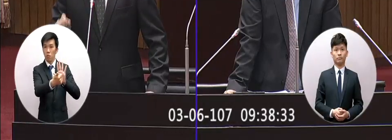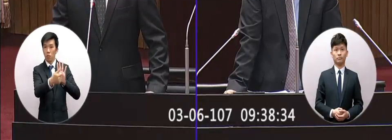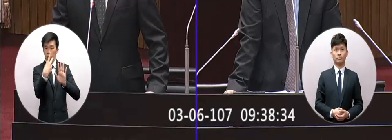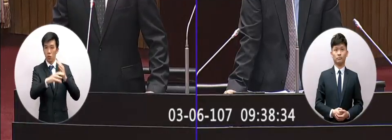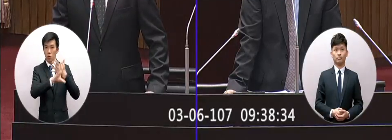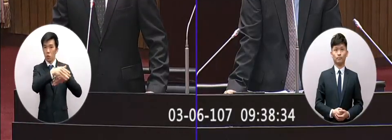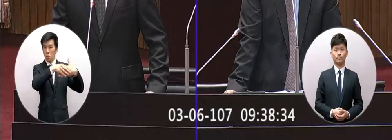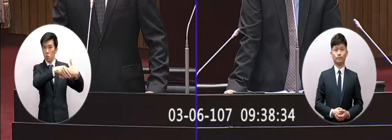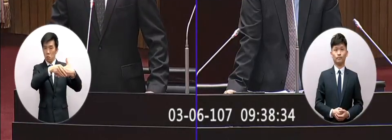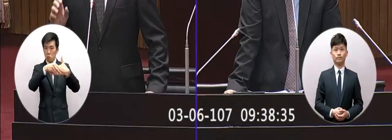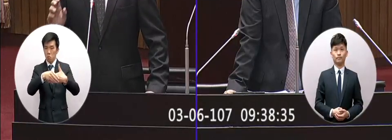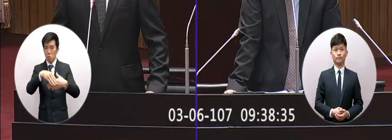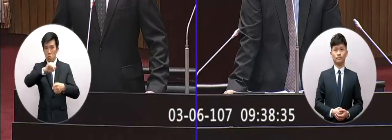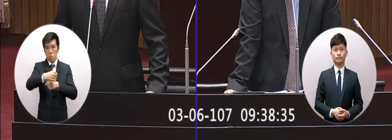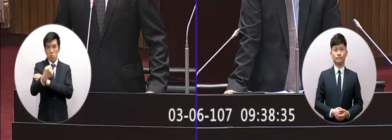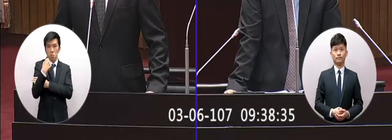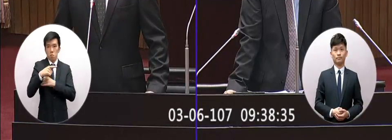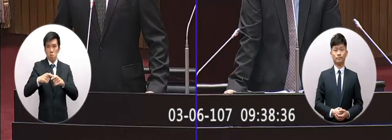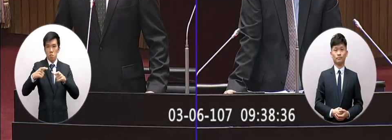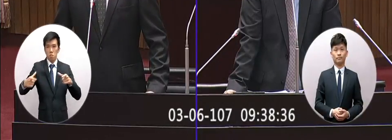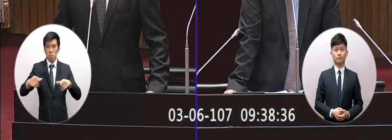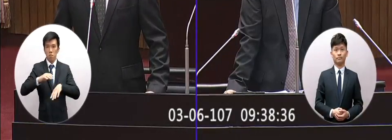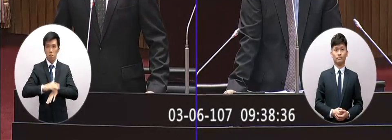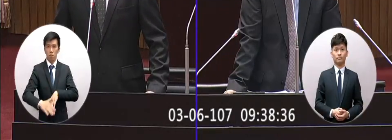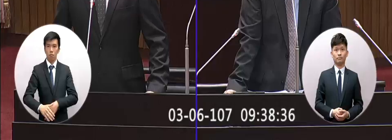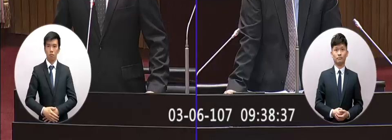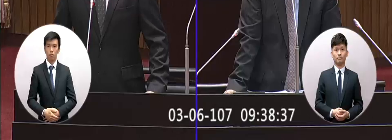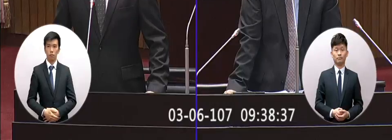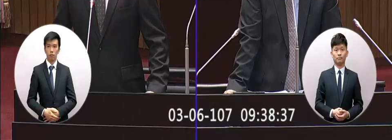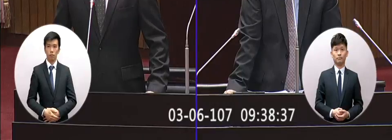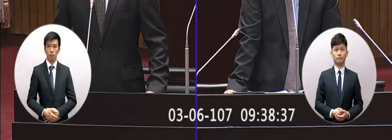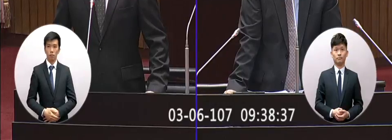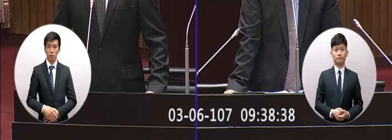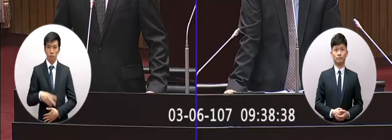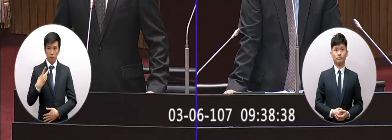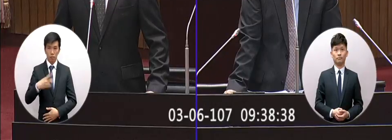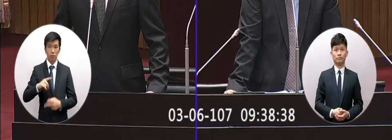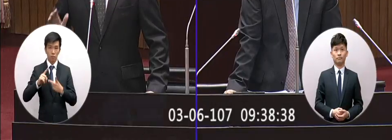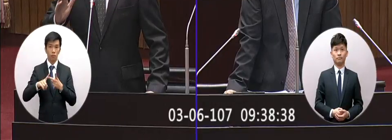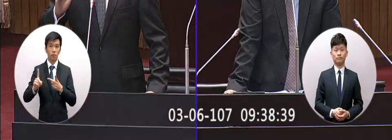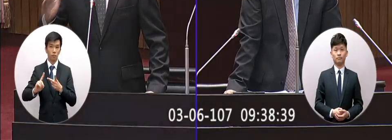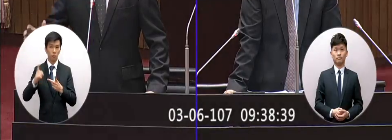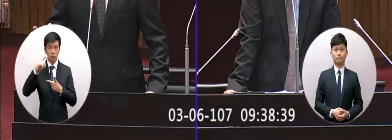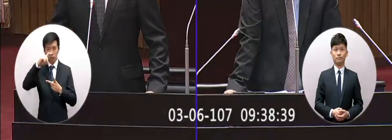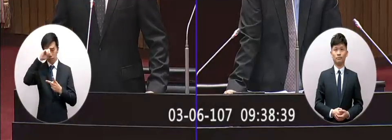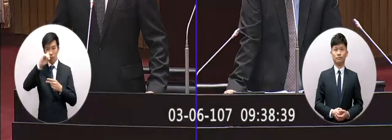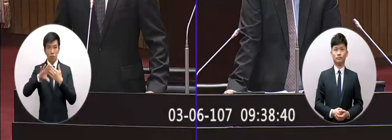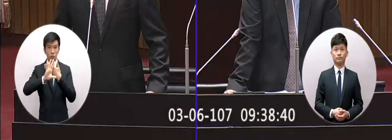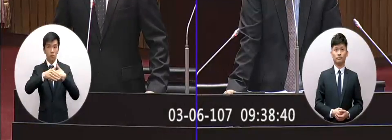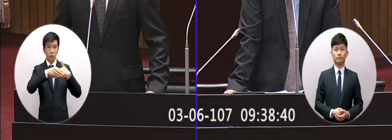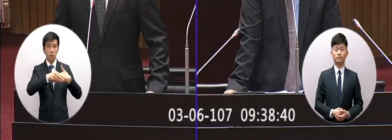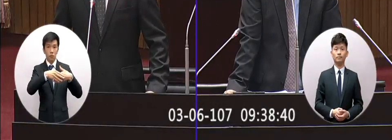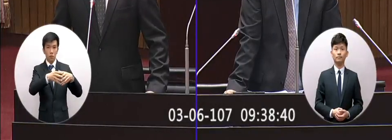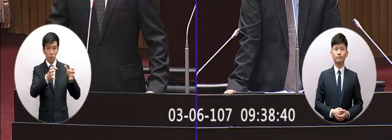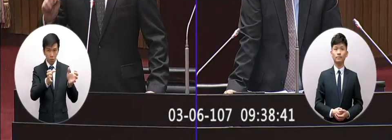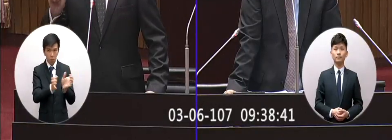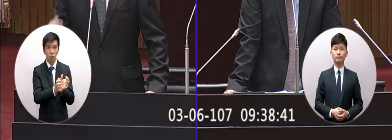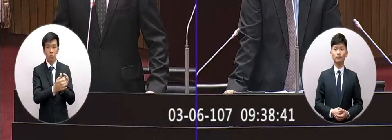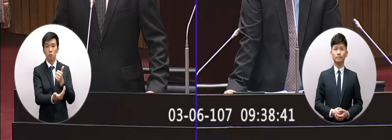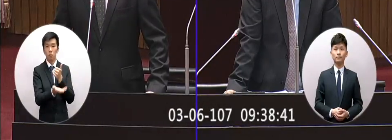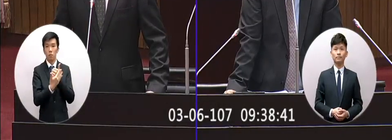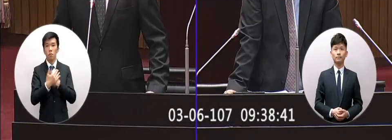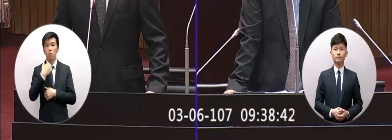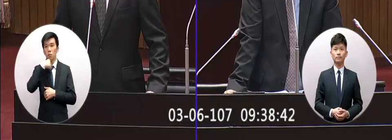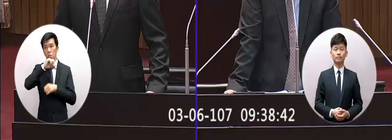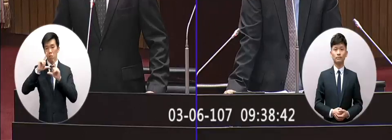力 会很强。那另外一个就是说，我们外交部应该是要我们为我们全国来发声，要